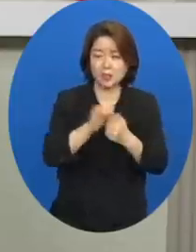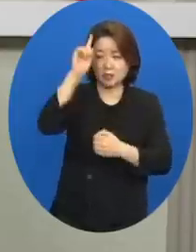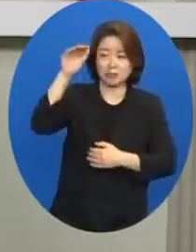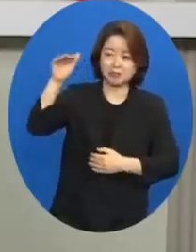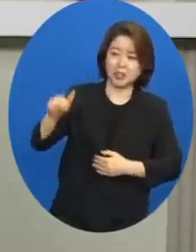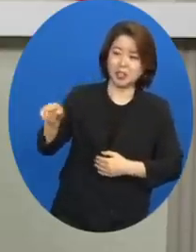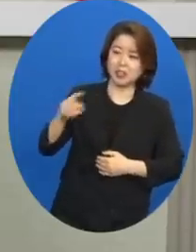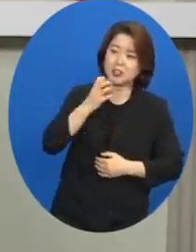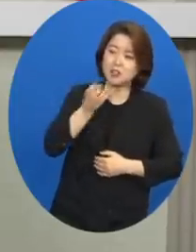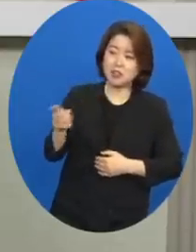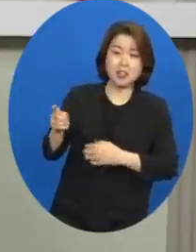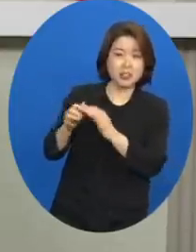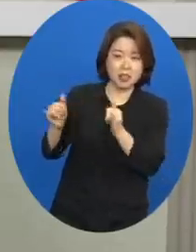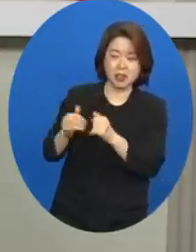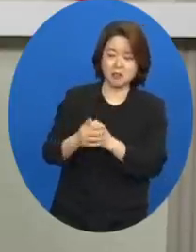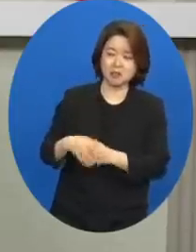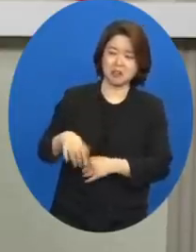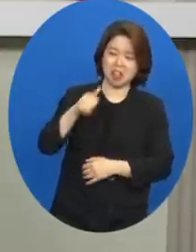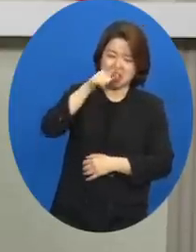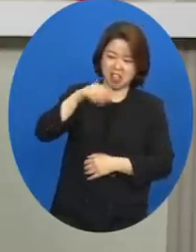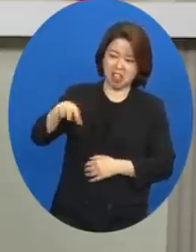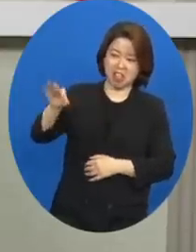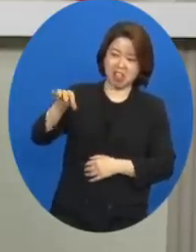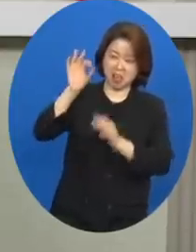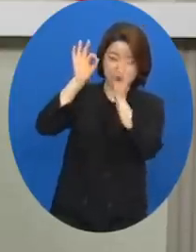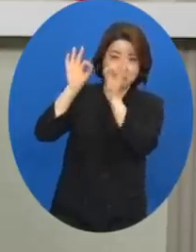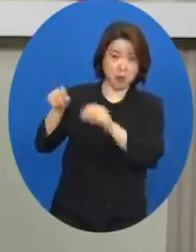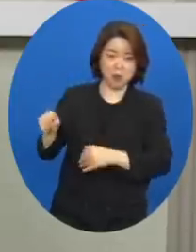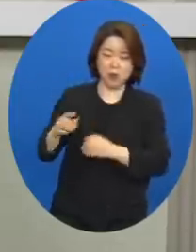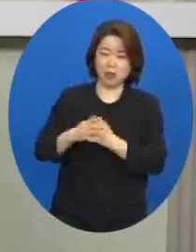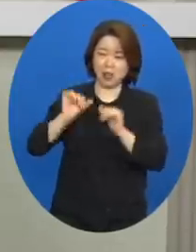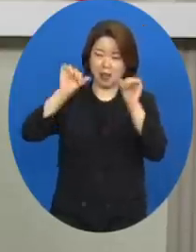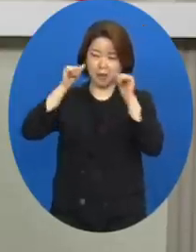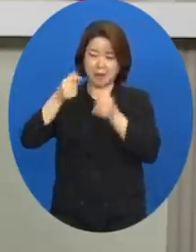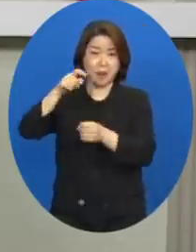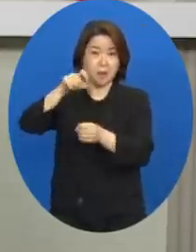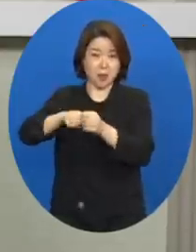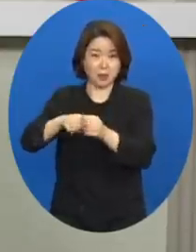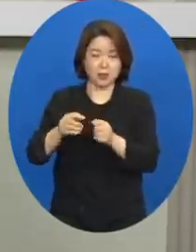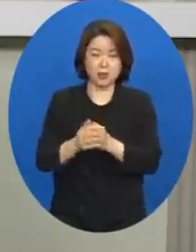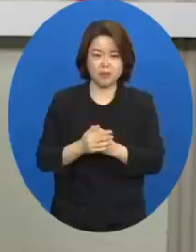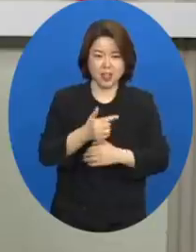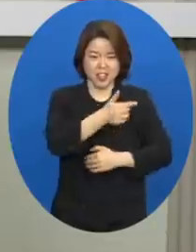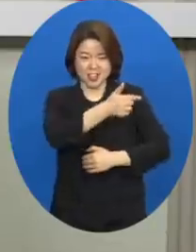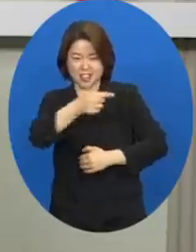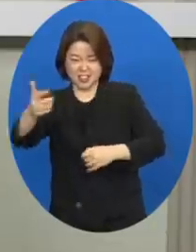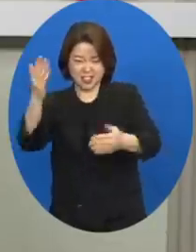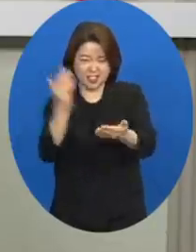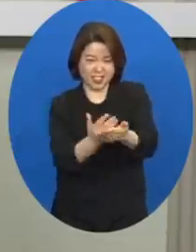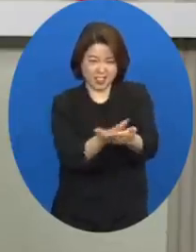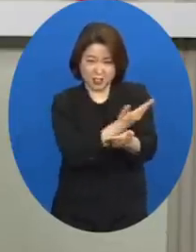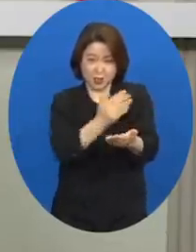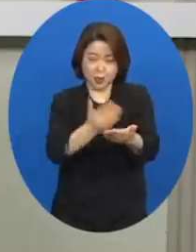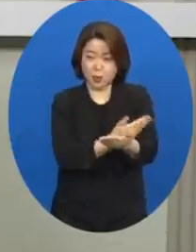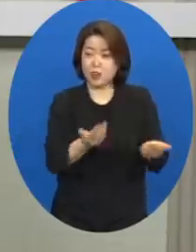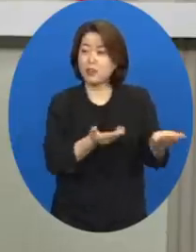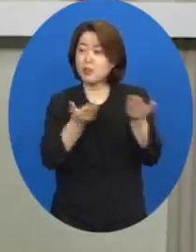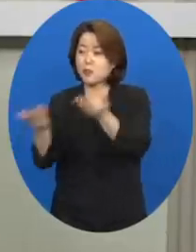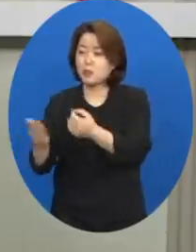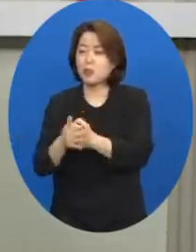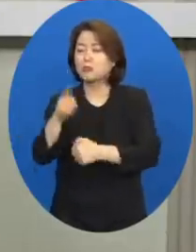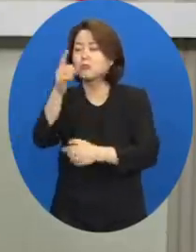유대인을 깔보고 그를 조롱하기 위해서 큰 도끼를 그에게 주고 나무를 벌목 하라고